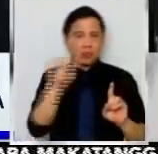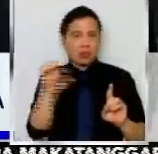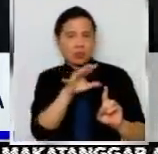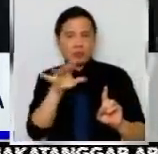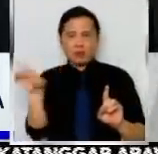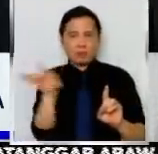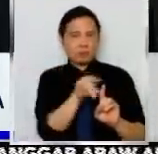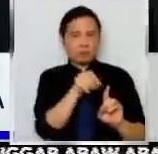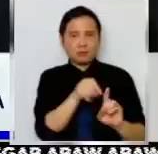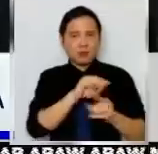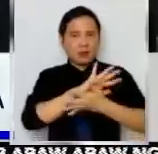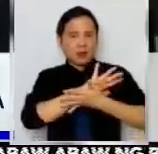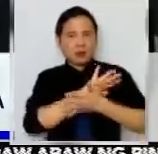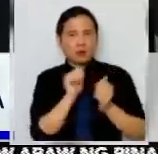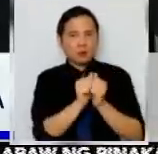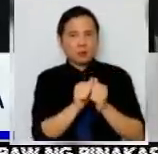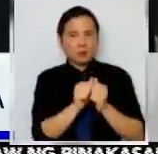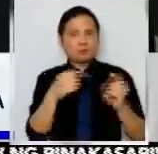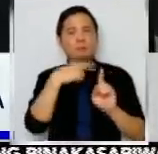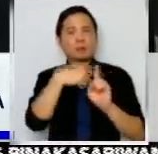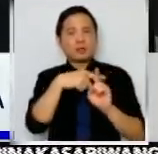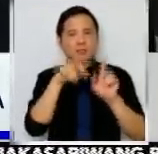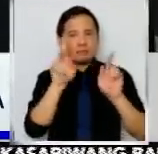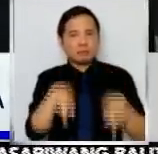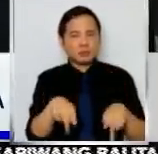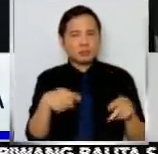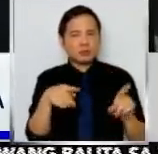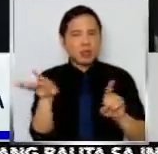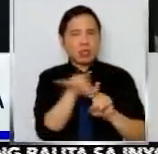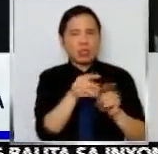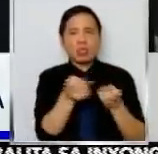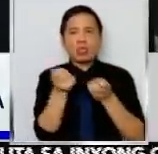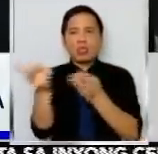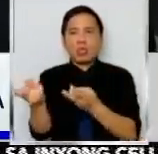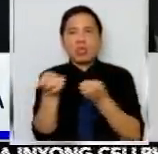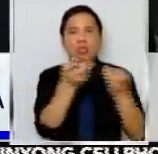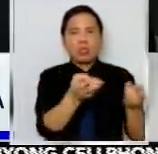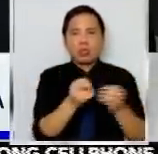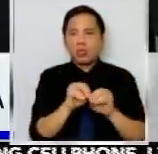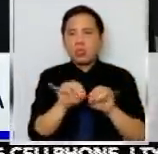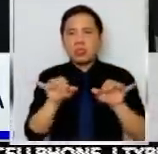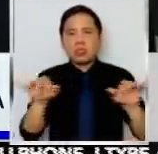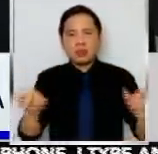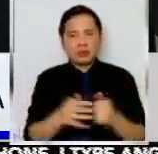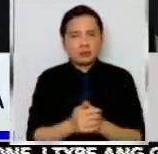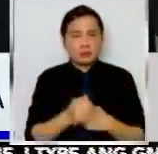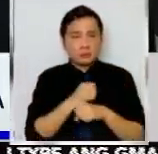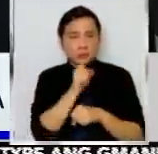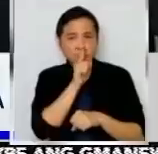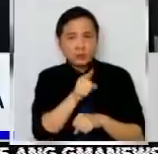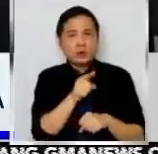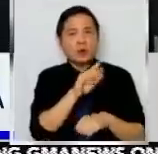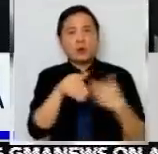with positive ano staff din. So just to be sure, kinu-quarantine nila yung iba